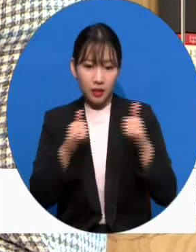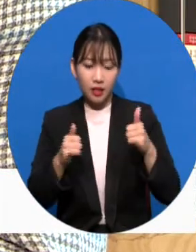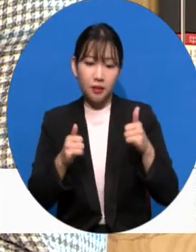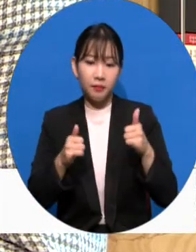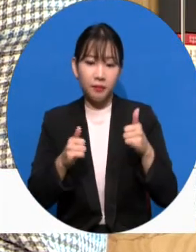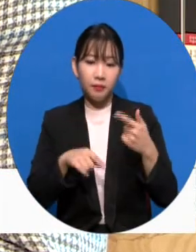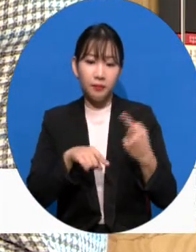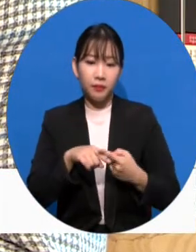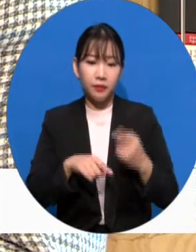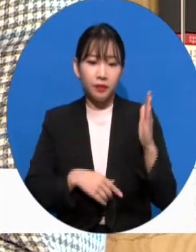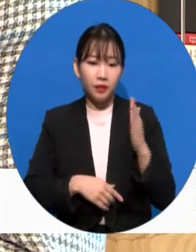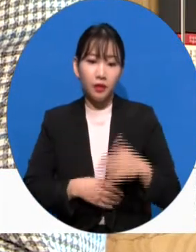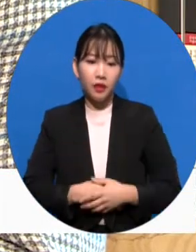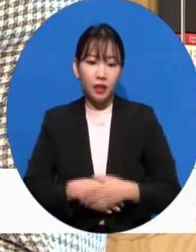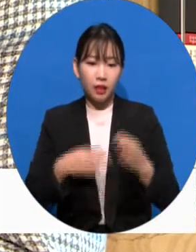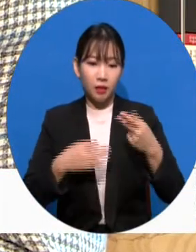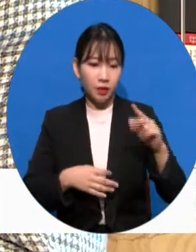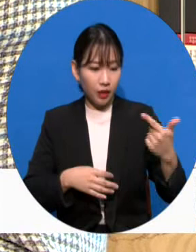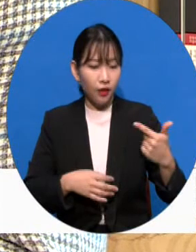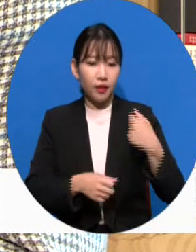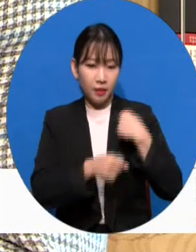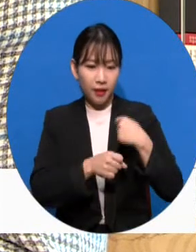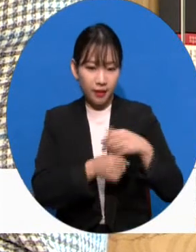평가받을 만한 분으로서 김연이 손을